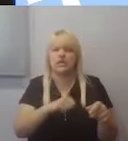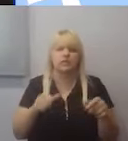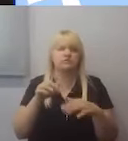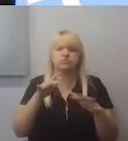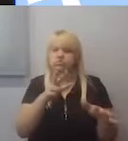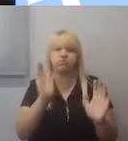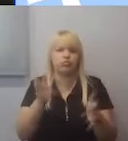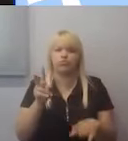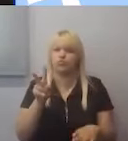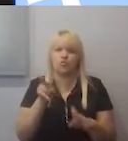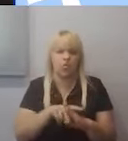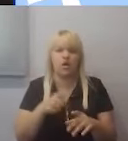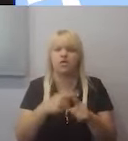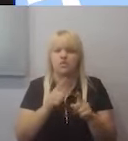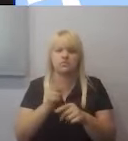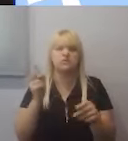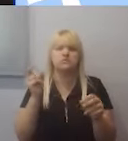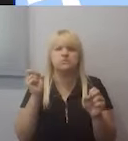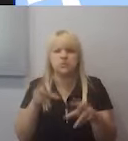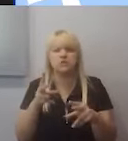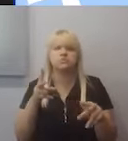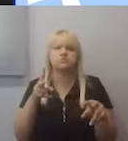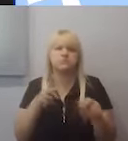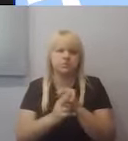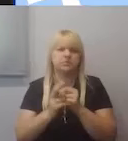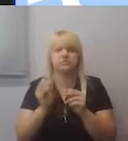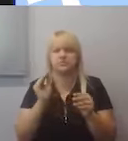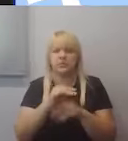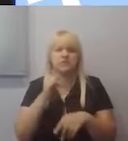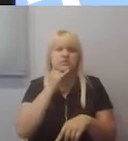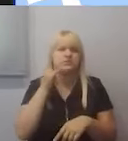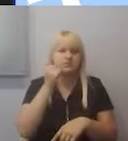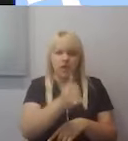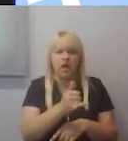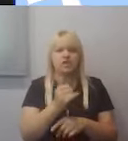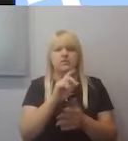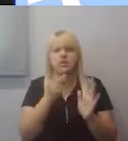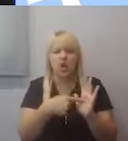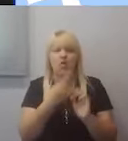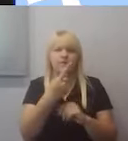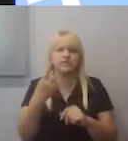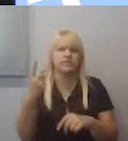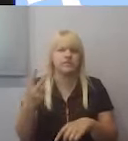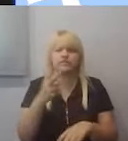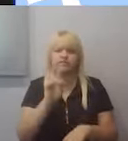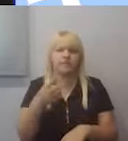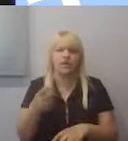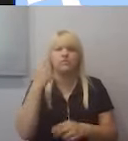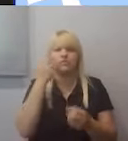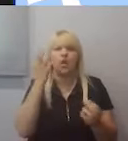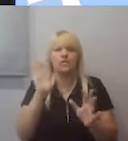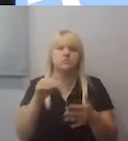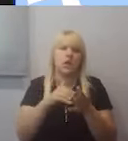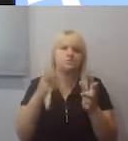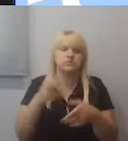un nevajadzētu tad papildu vienkārši zvanīt ar jautājumiem uz 112 lai noskaidrotu piemēram kādas situācijas